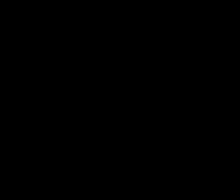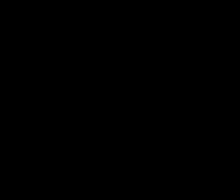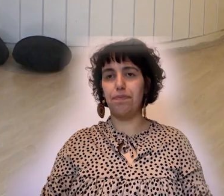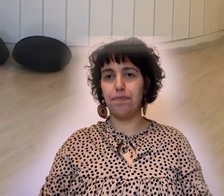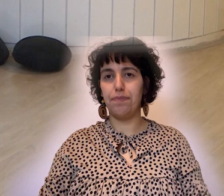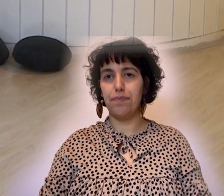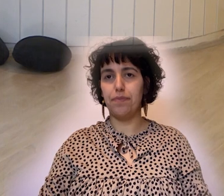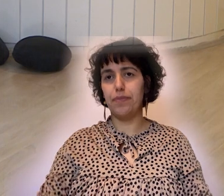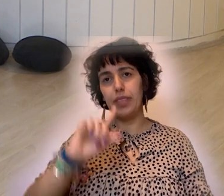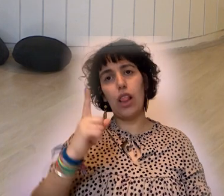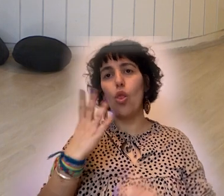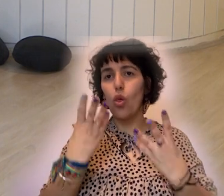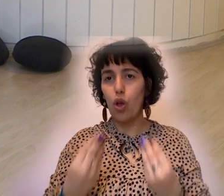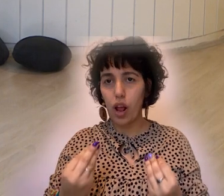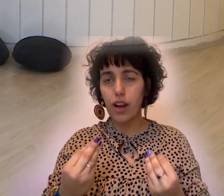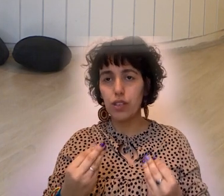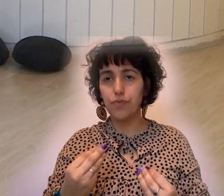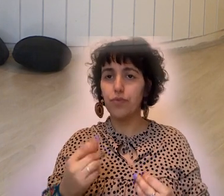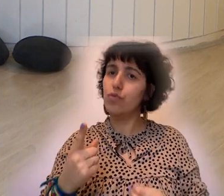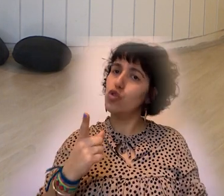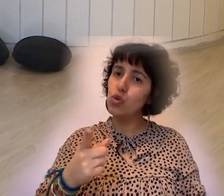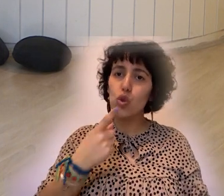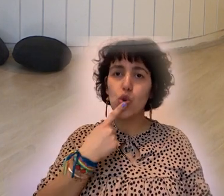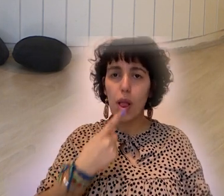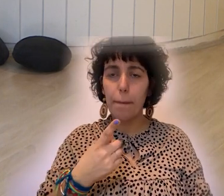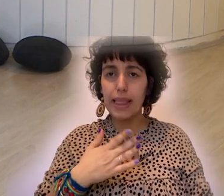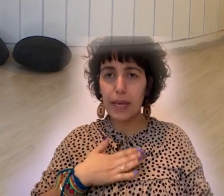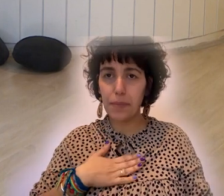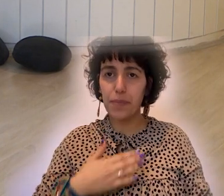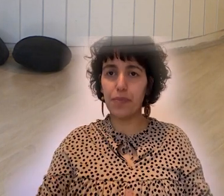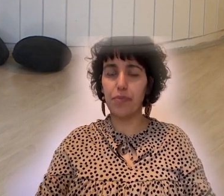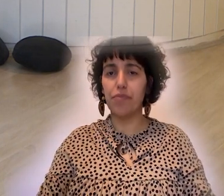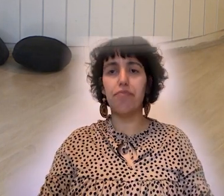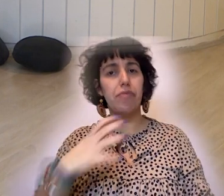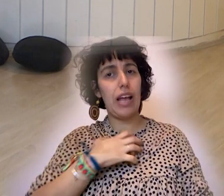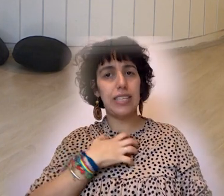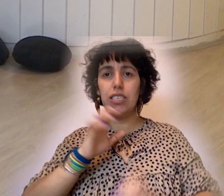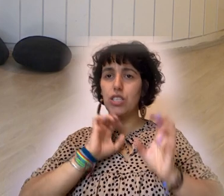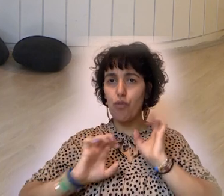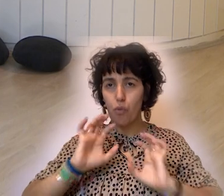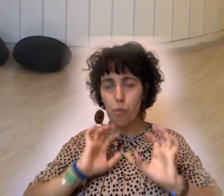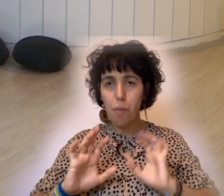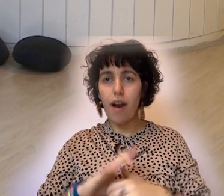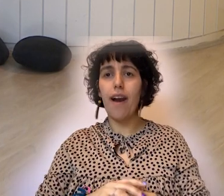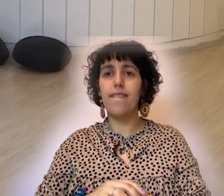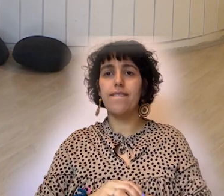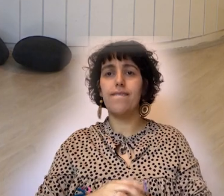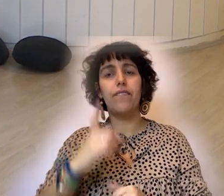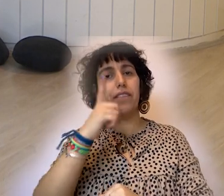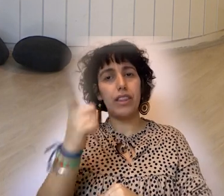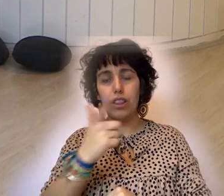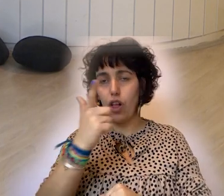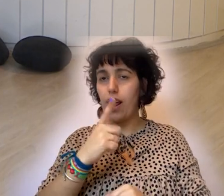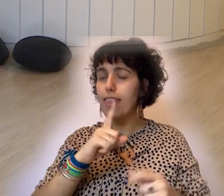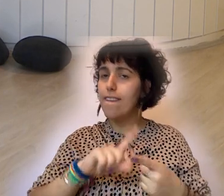ilk öncelikle olarak şunu söylemeliyim ki bu saf defans ya da işte o savunma videolarında